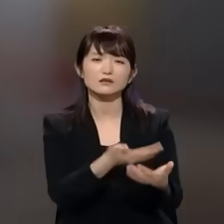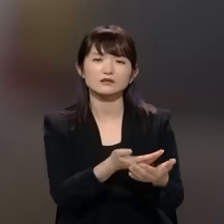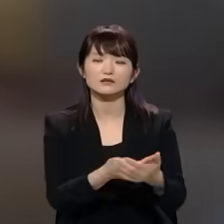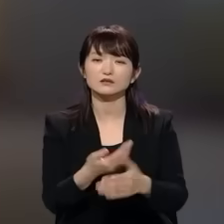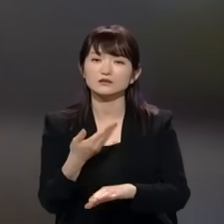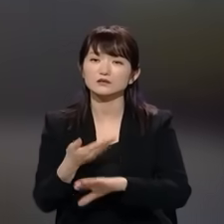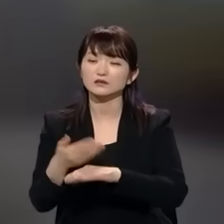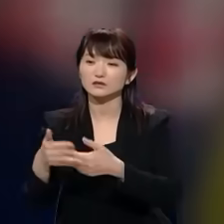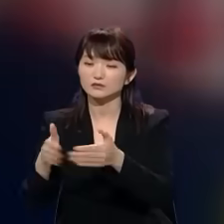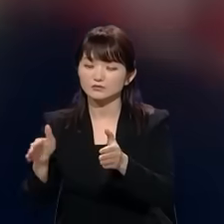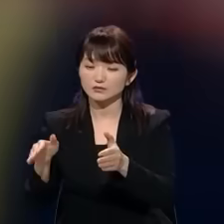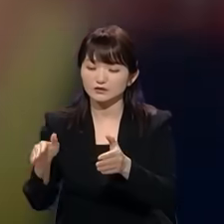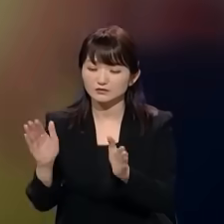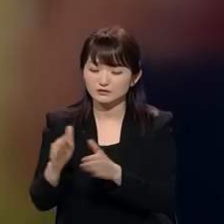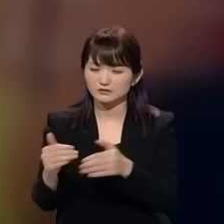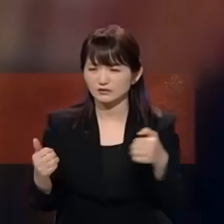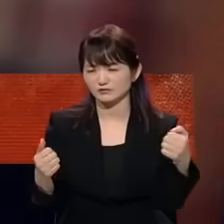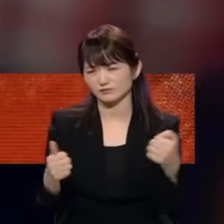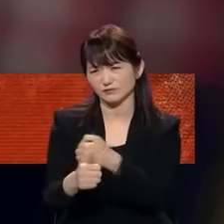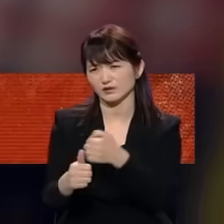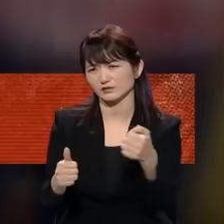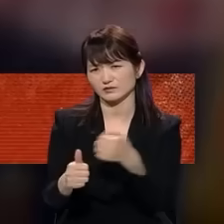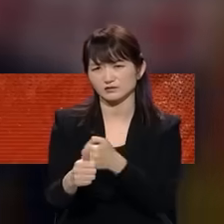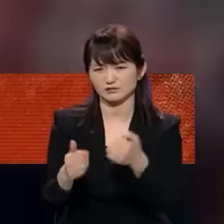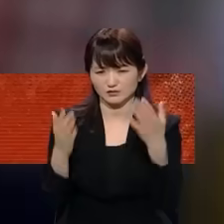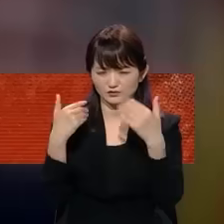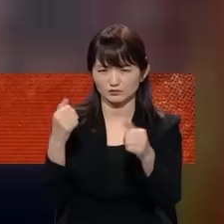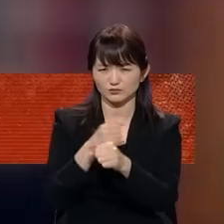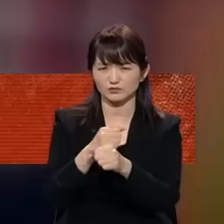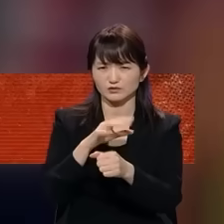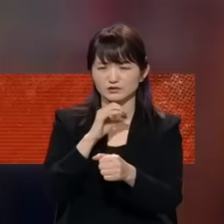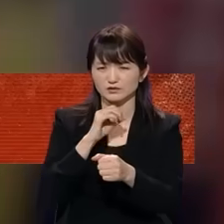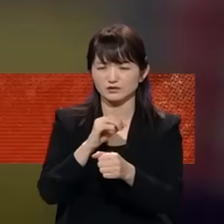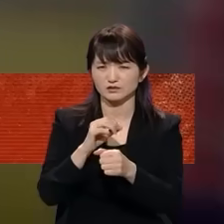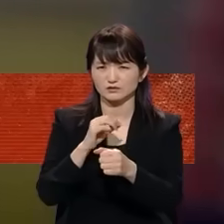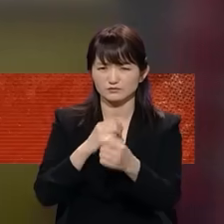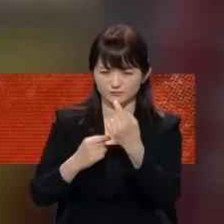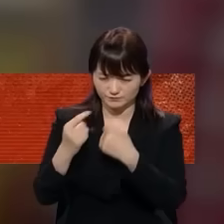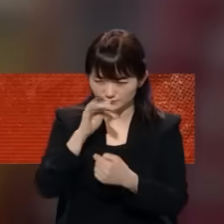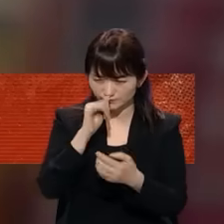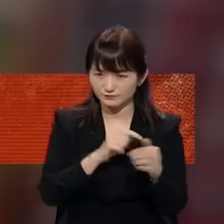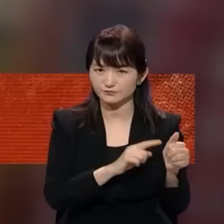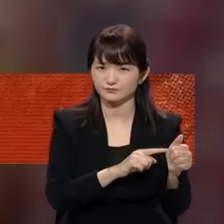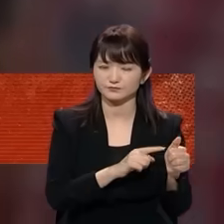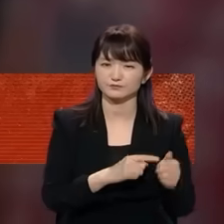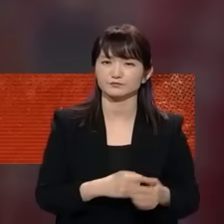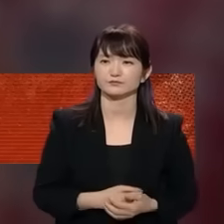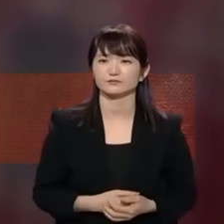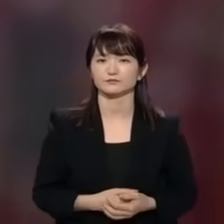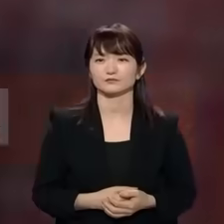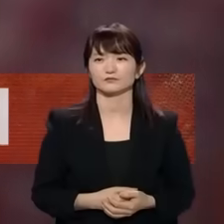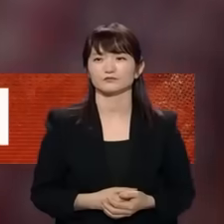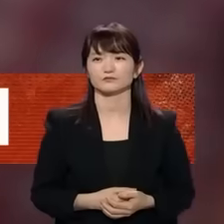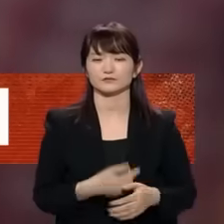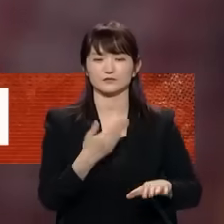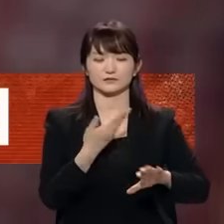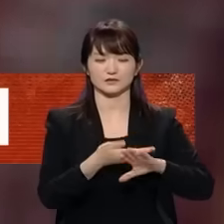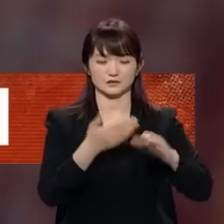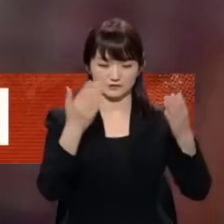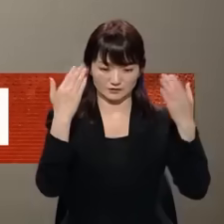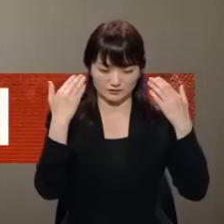반 아이들도 때리고 해서 학폭 관련 민원도 들어왔다고 합니다. 근데 문제는 저 아이가 아마도 다른 학교에서